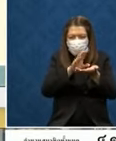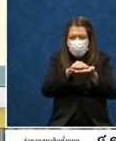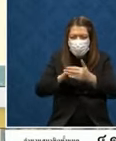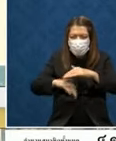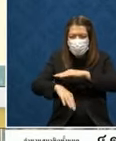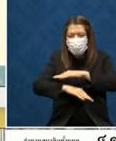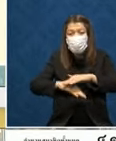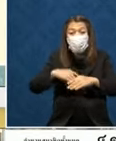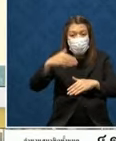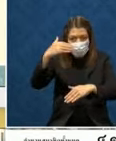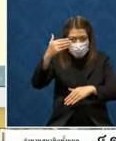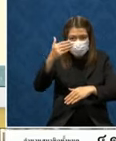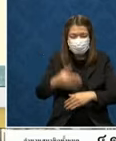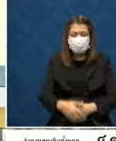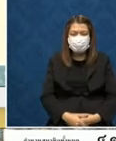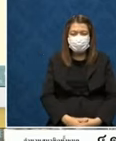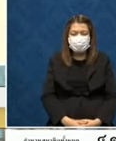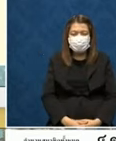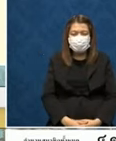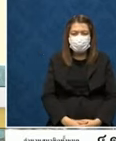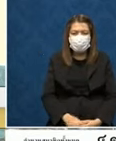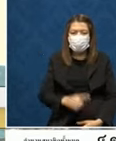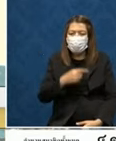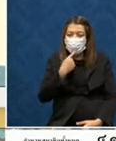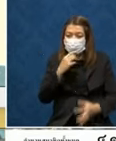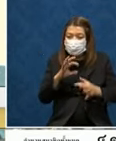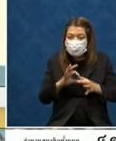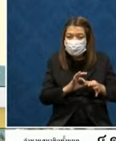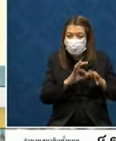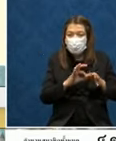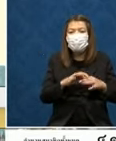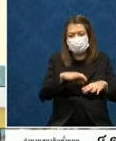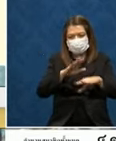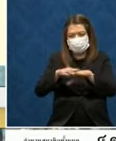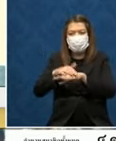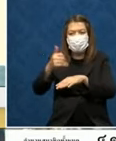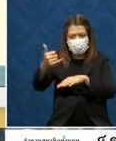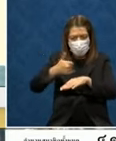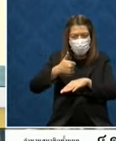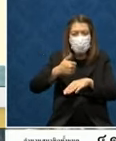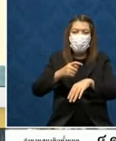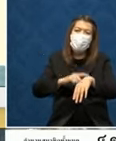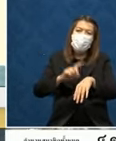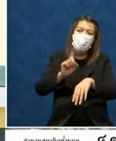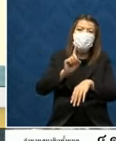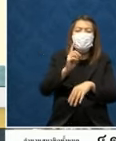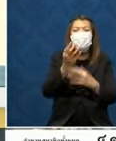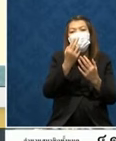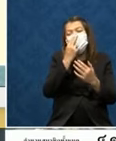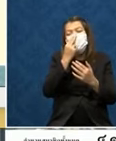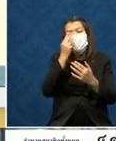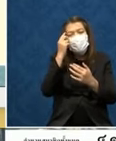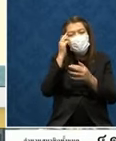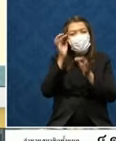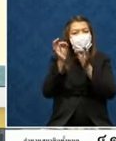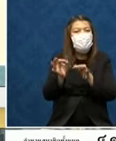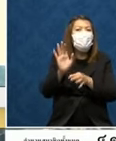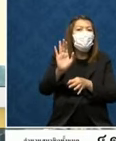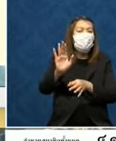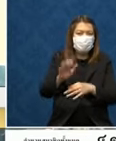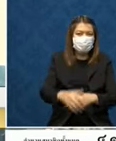รอบคอบก่อนถ้าพบว่ามีใครเกี่ยวข้องเพิ่มขึ้นดีก็จะออกหมายเรียกส่วนจะเรียกตอนไหนอย่างไรเขไปดูระยพินิจ